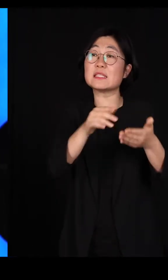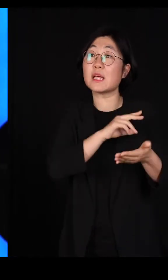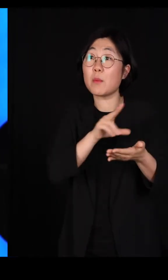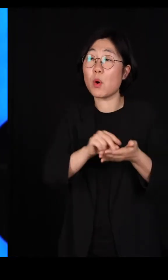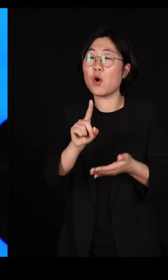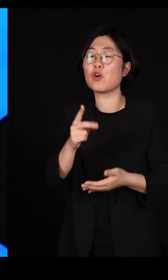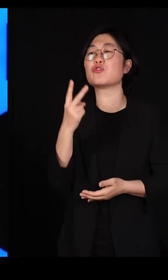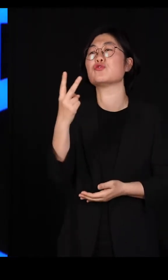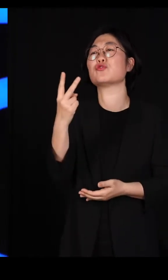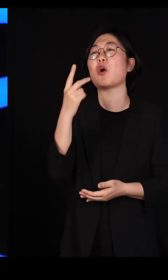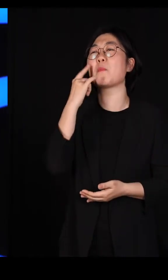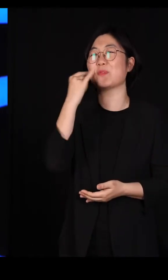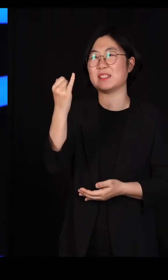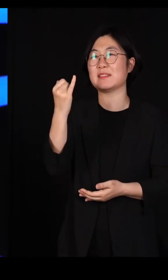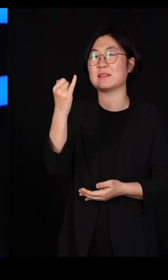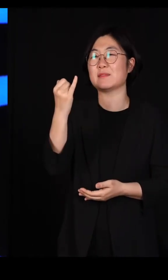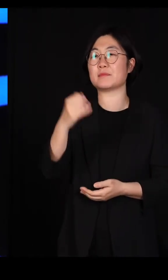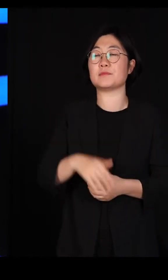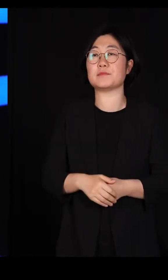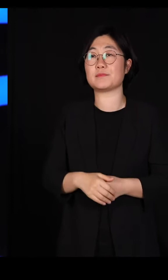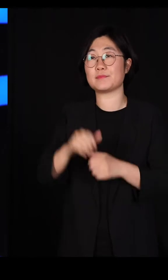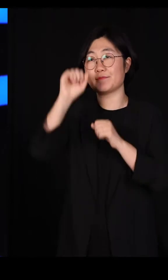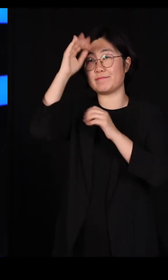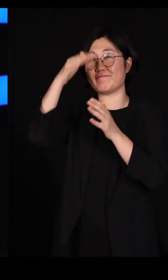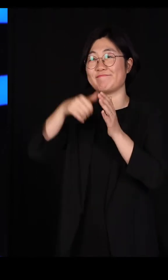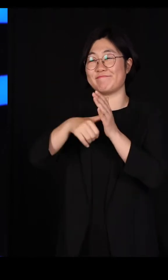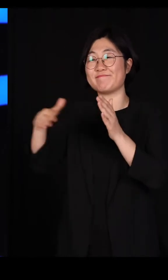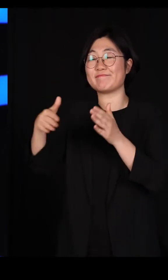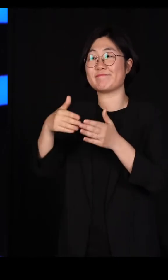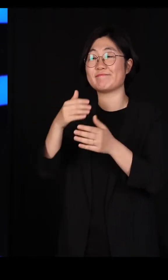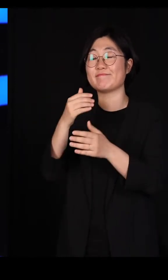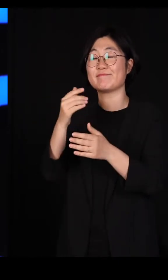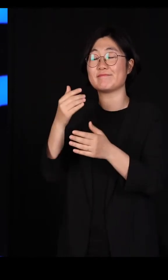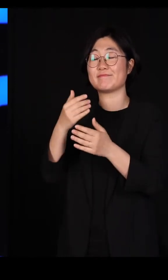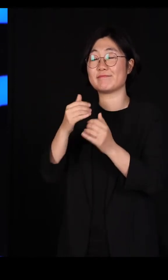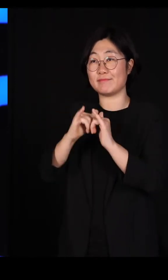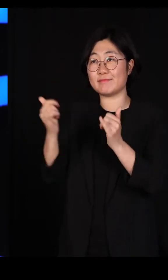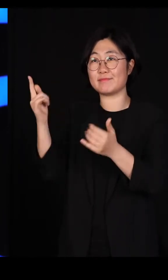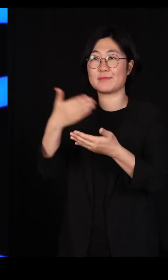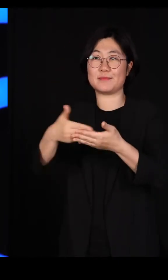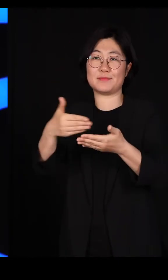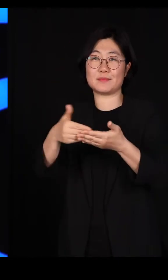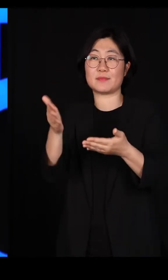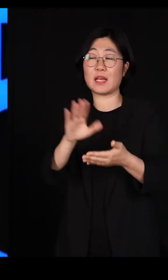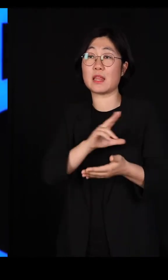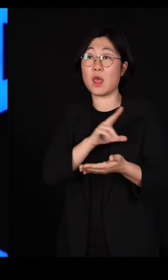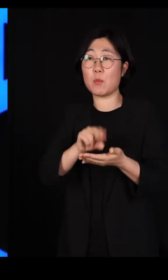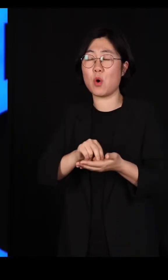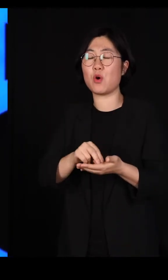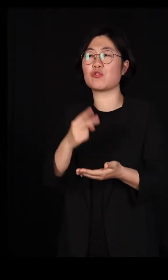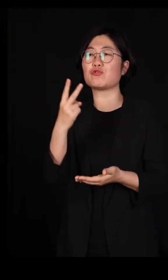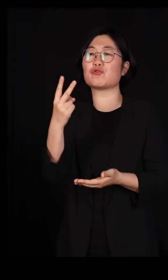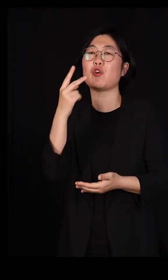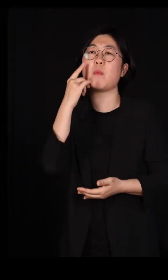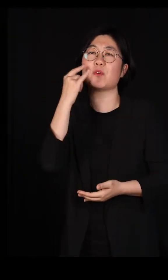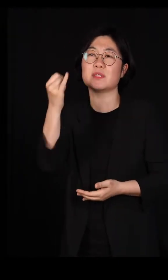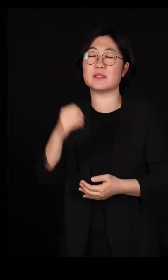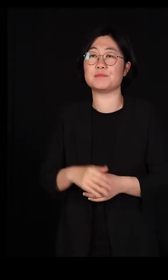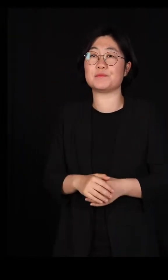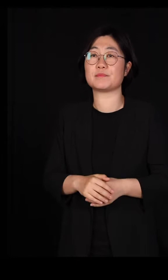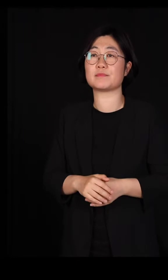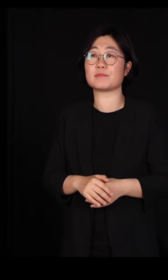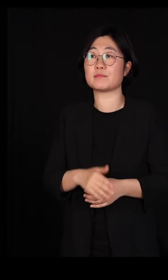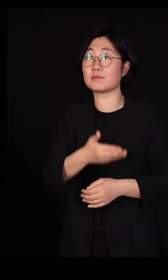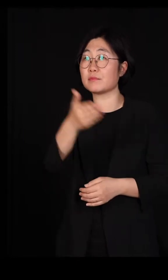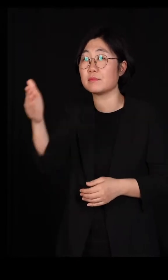제목이 두 어머니입니다. 19세기 이탈리아 작가 세간티니의 작품인데 제목이 두 어머니예요. 즉각적으로